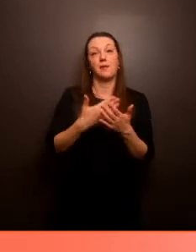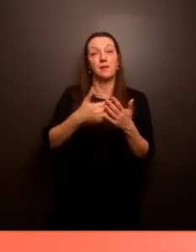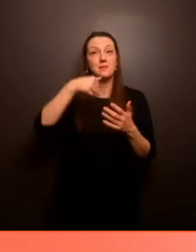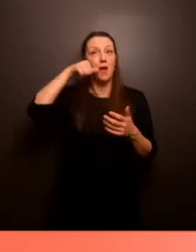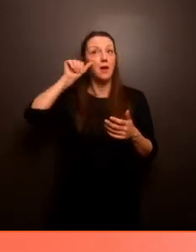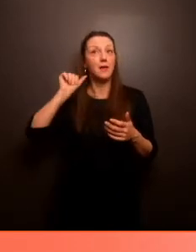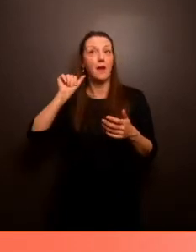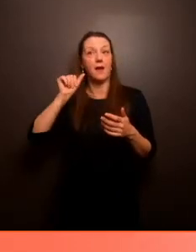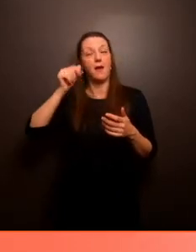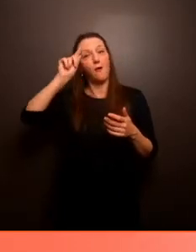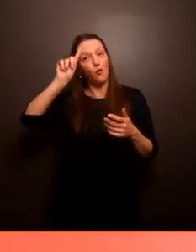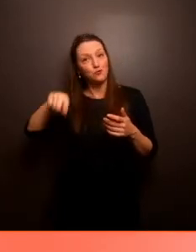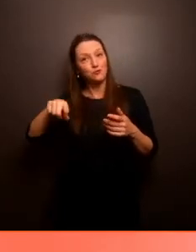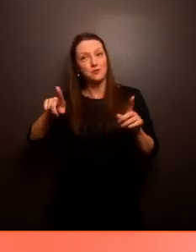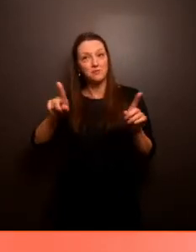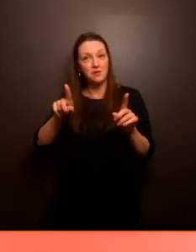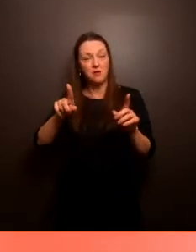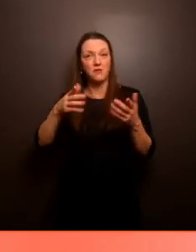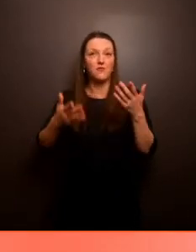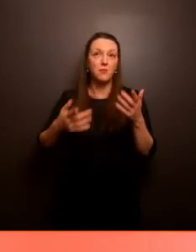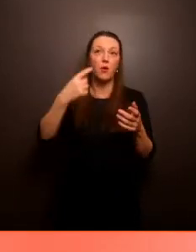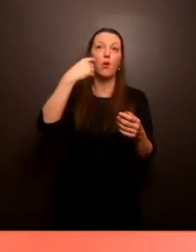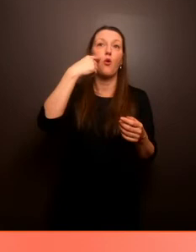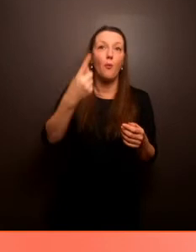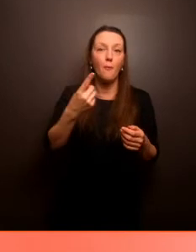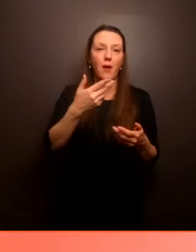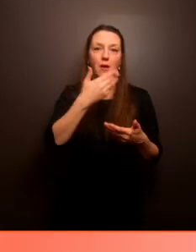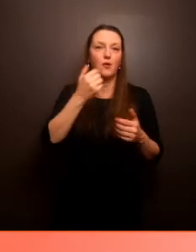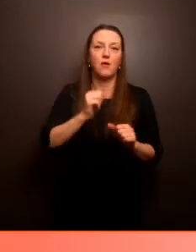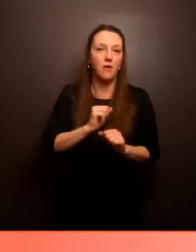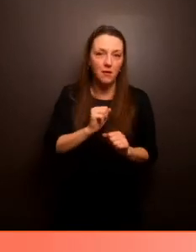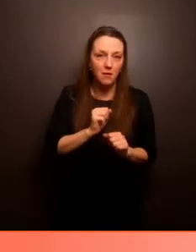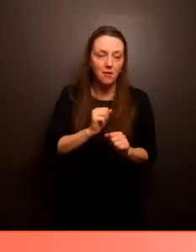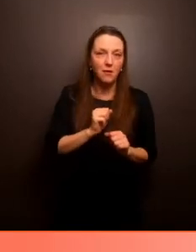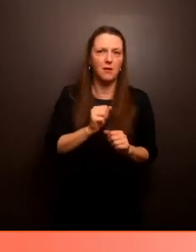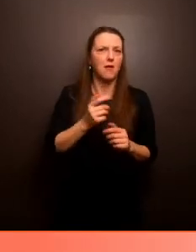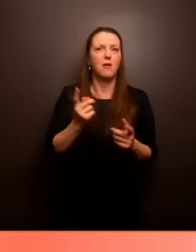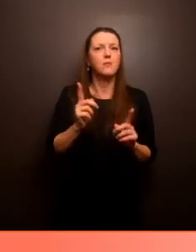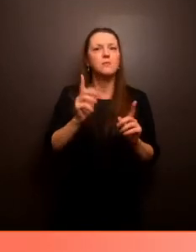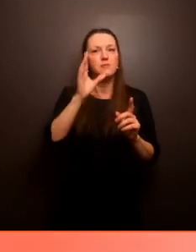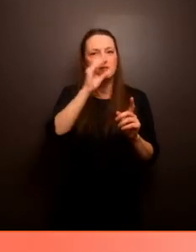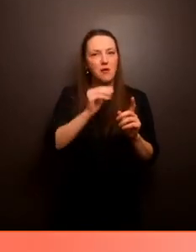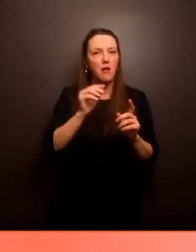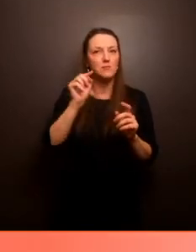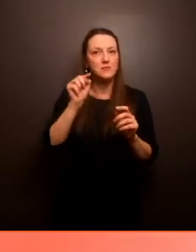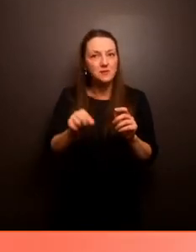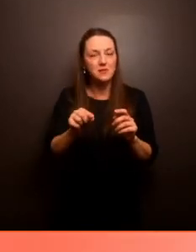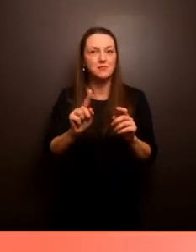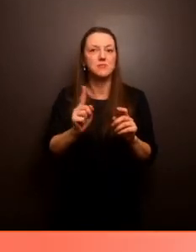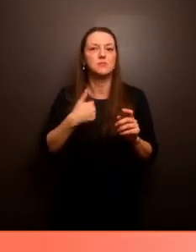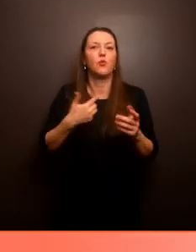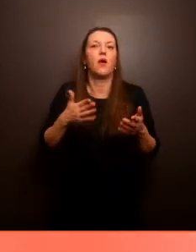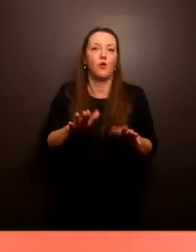teadsin, ei olegi enam homme vajatud. Ja mis saab siis sellest, mis mulle jäänud